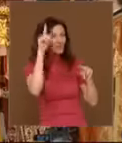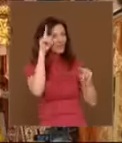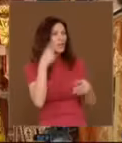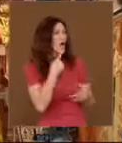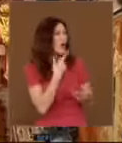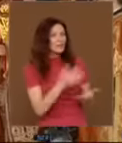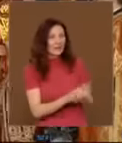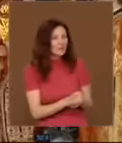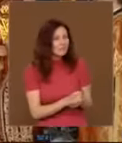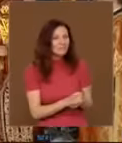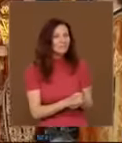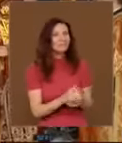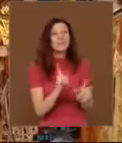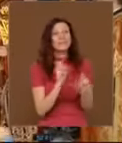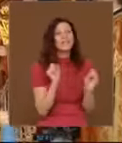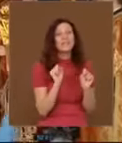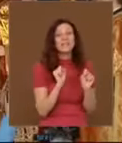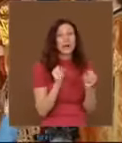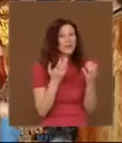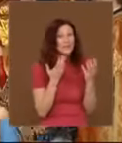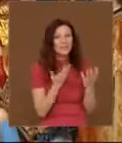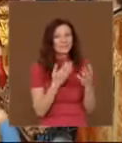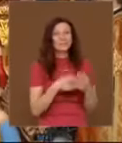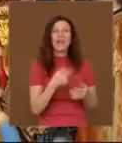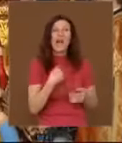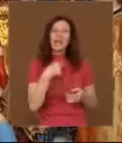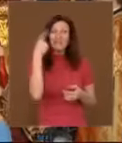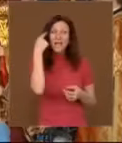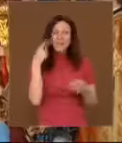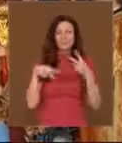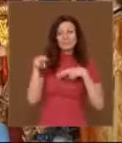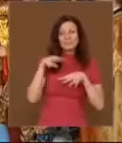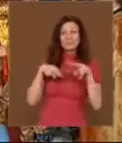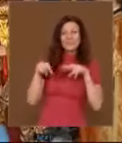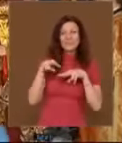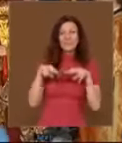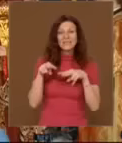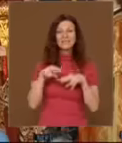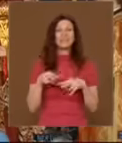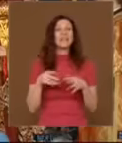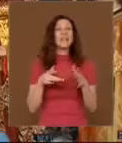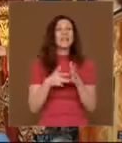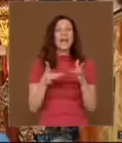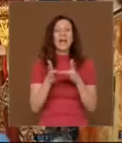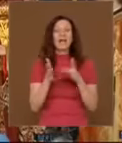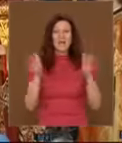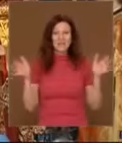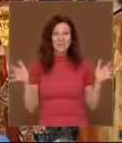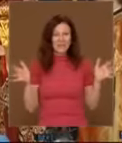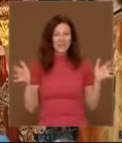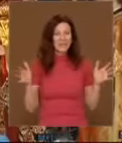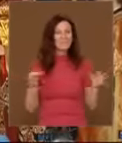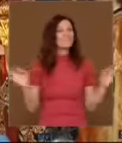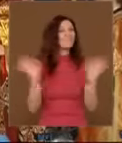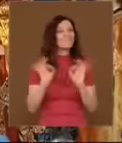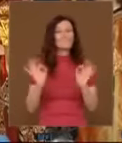рече: не бойте се, зная, че търсите разпнатия Исус.